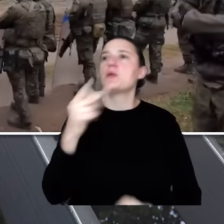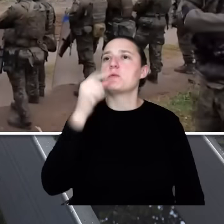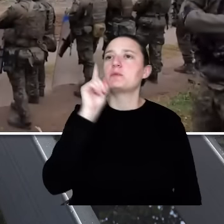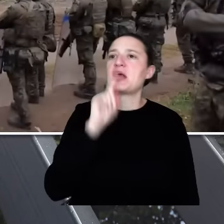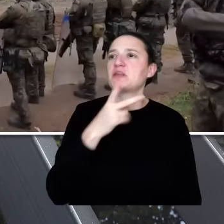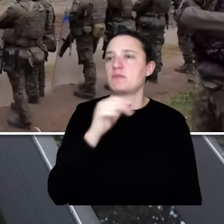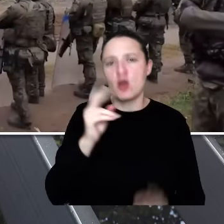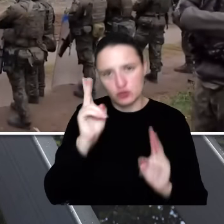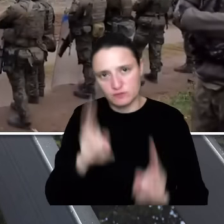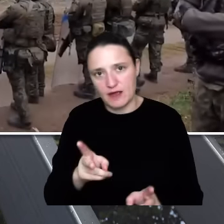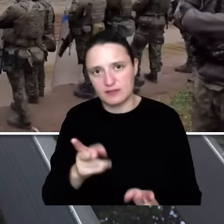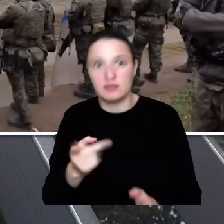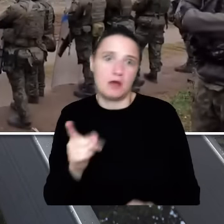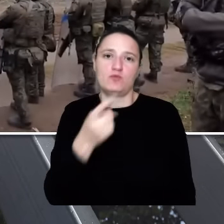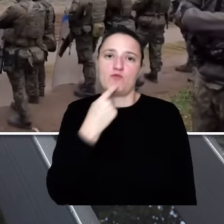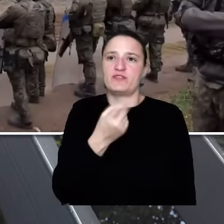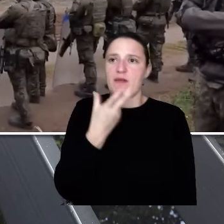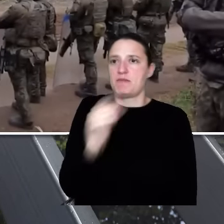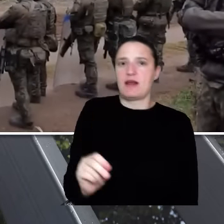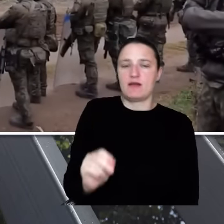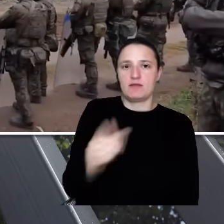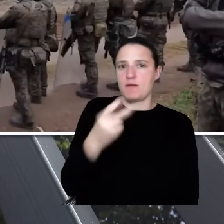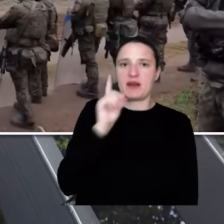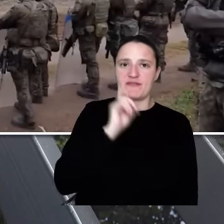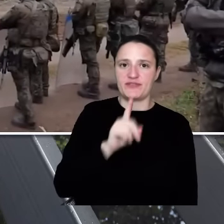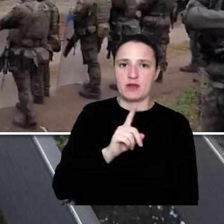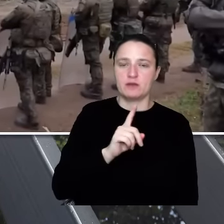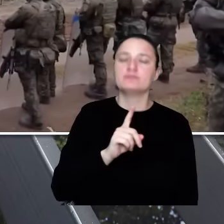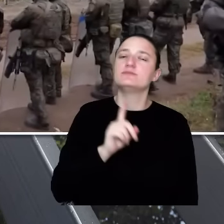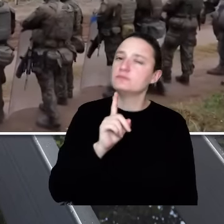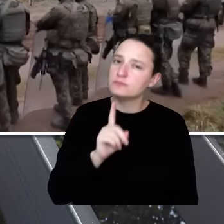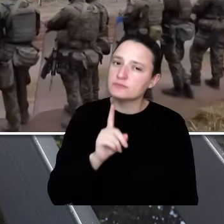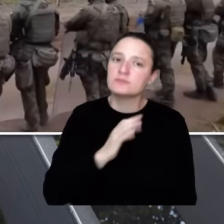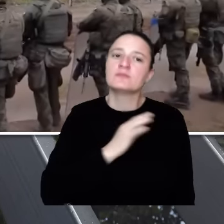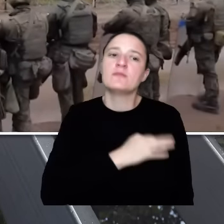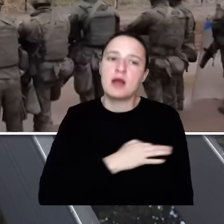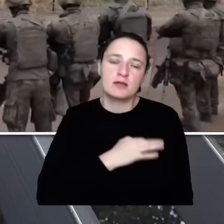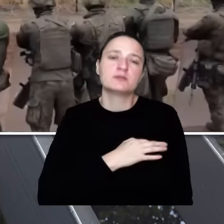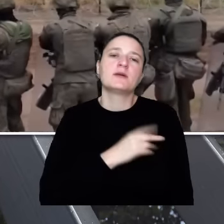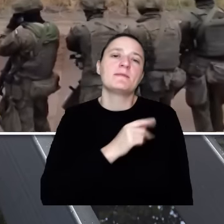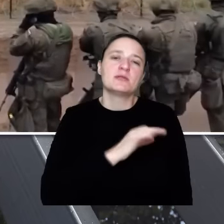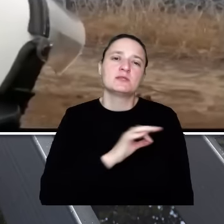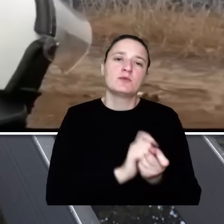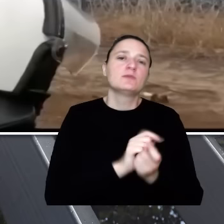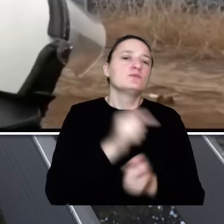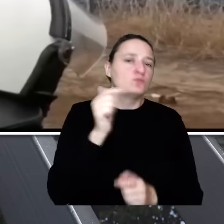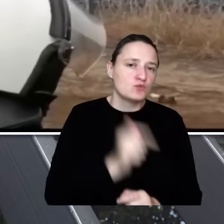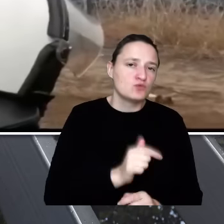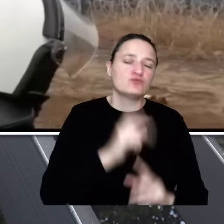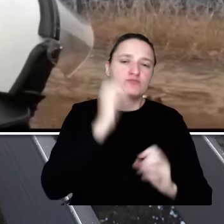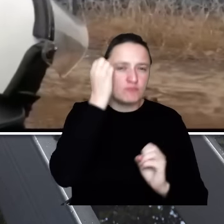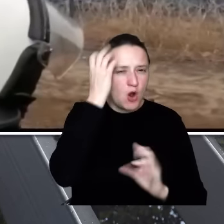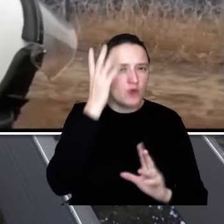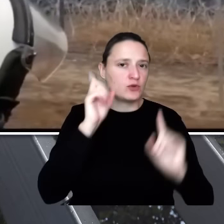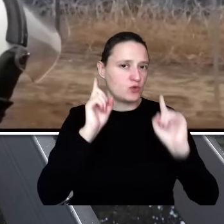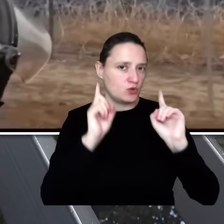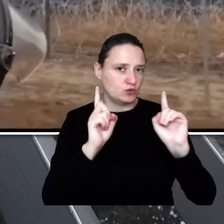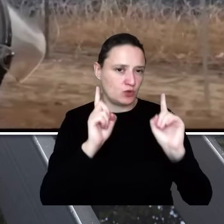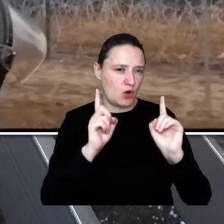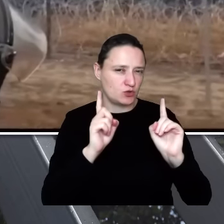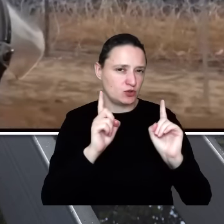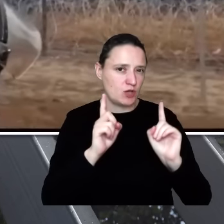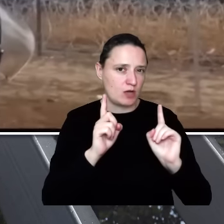faktom, to mądrość jednak i troska o rację stanu wymaga ostrożności też formułowania. Jeżeli